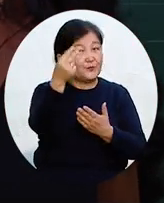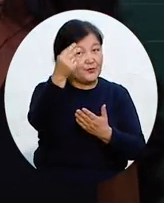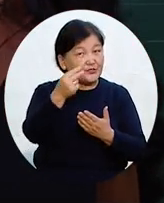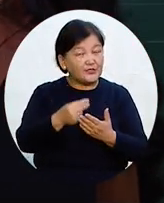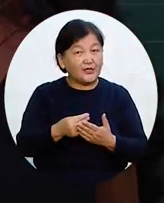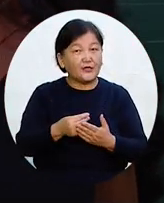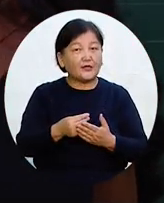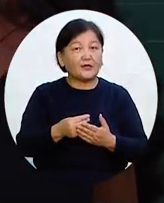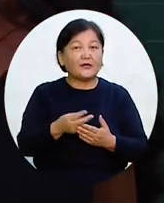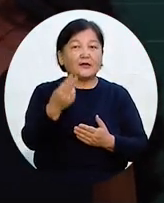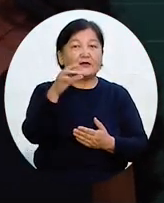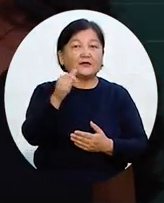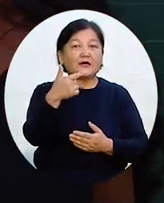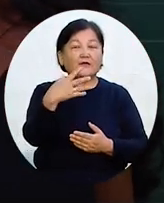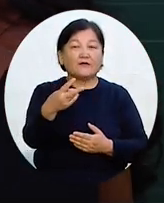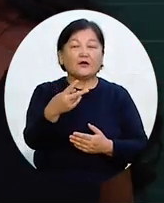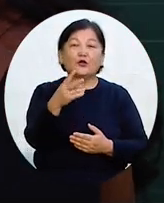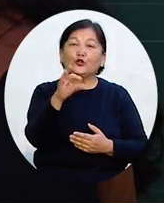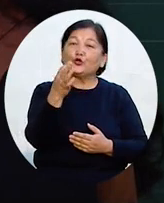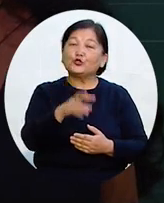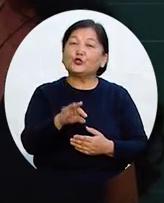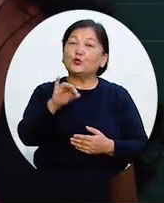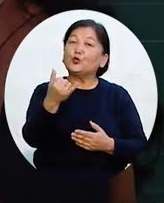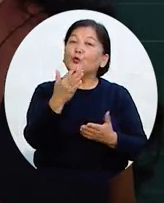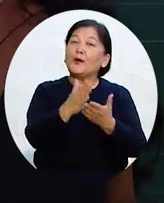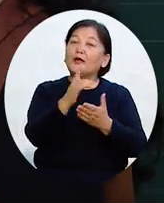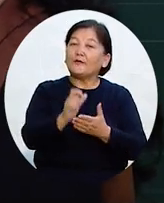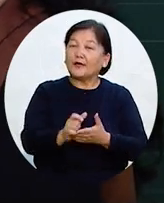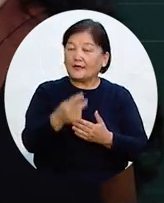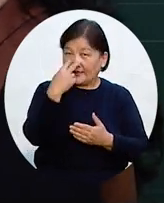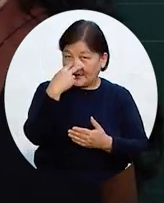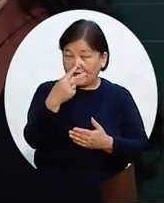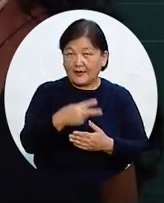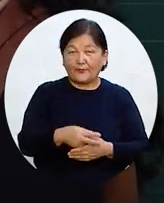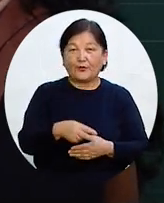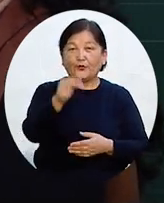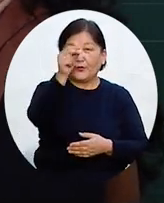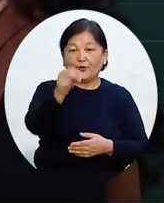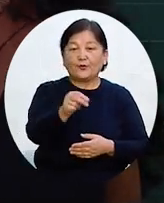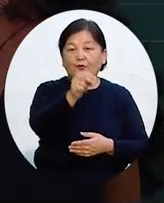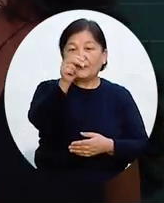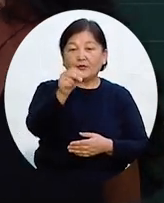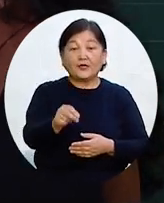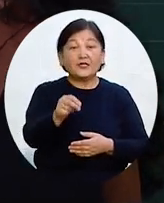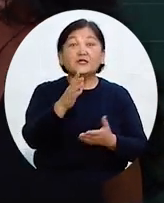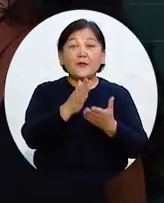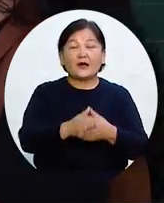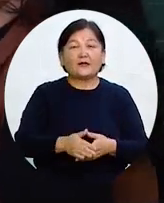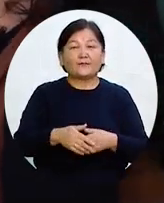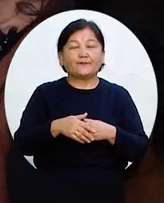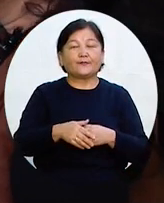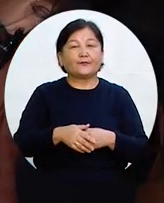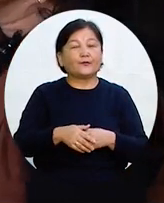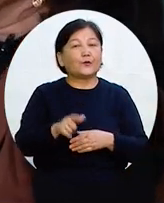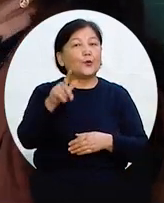язгуурыар дагуур нөхцөлийн өмнө юу жиргэлсэн байна хүүхдүүдээ? За гэдэс жиргэлсэн байна. За хүр гэдэг үгэн